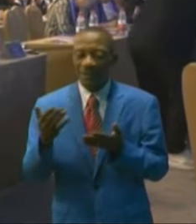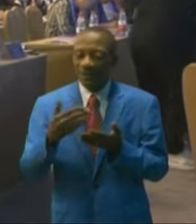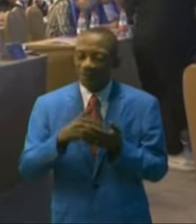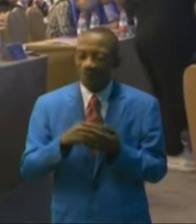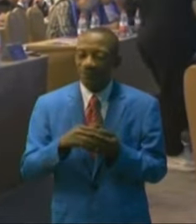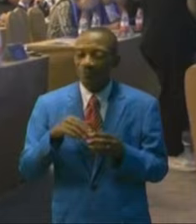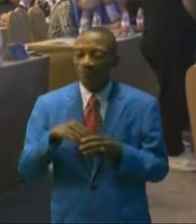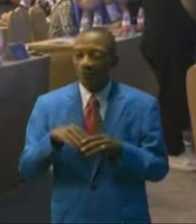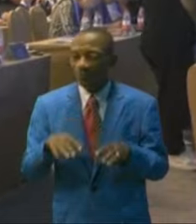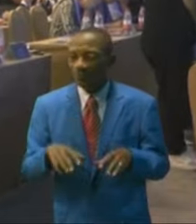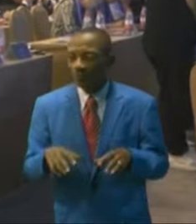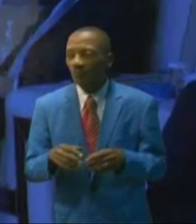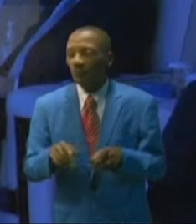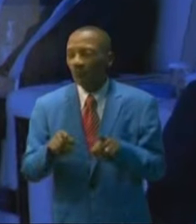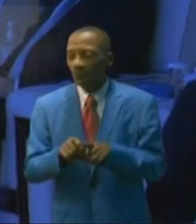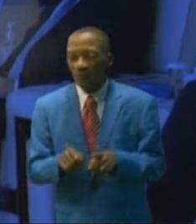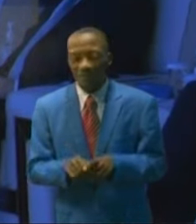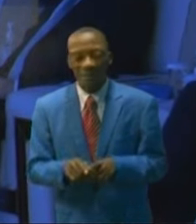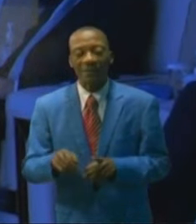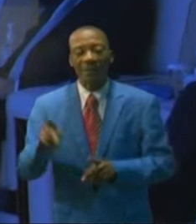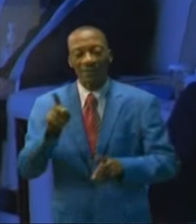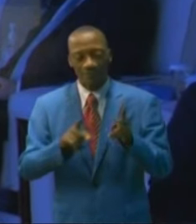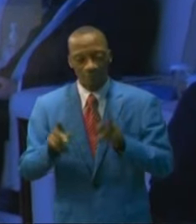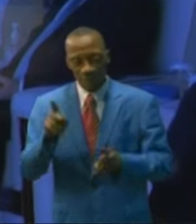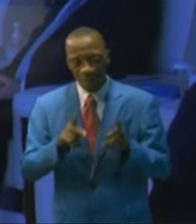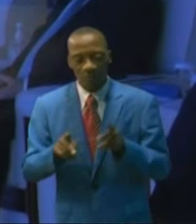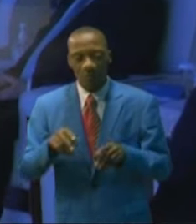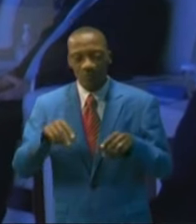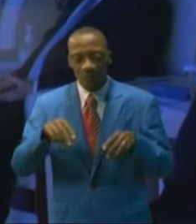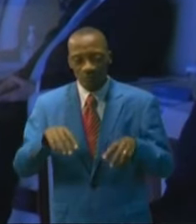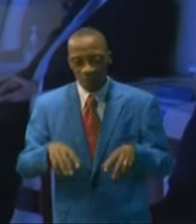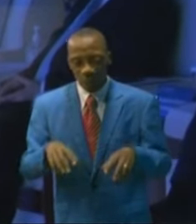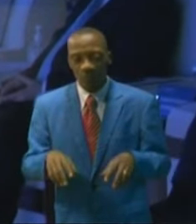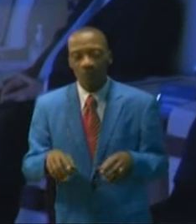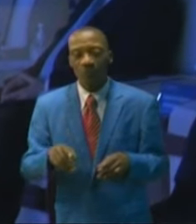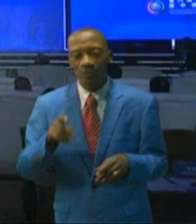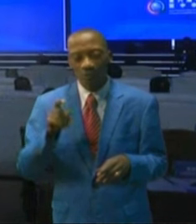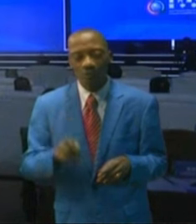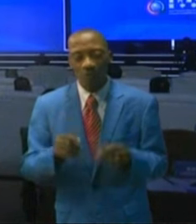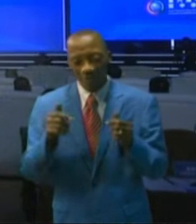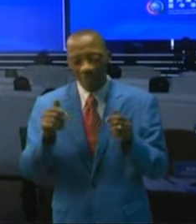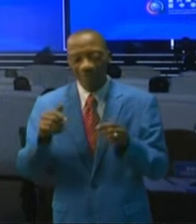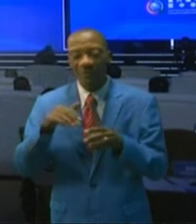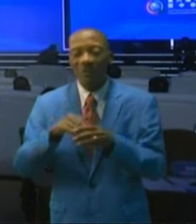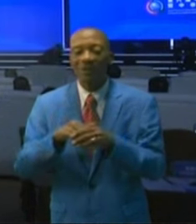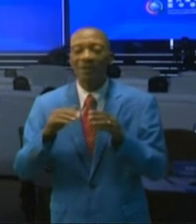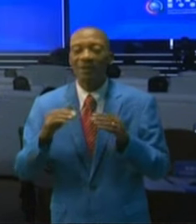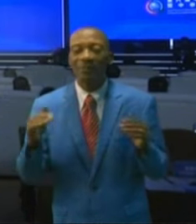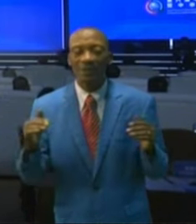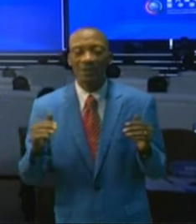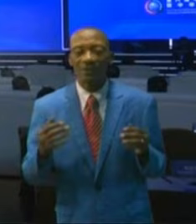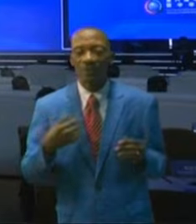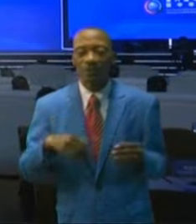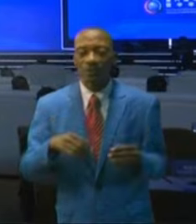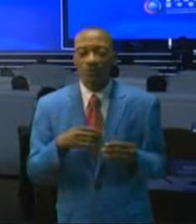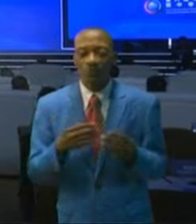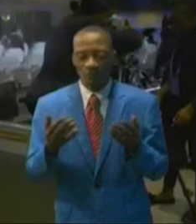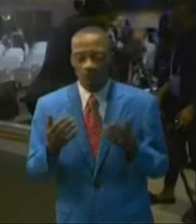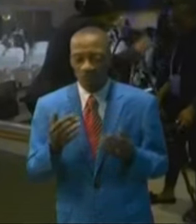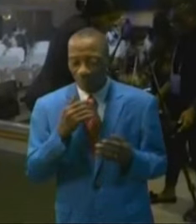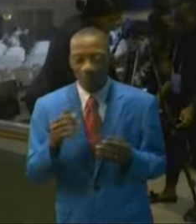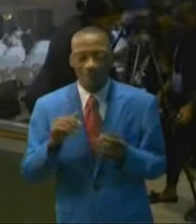la coopération pragmatique. Le forum joue un rôle positif dans le développement de partenariats stratégiques